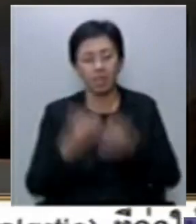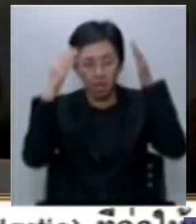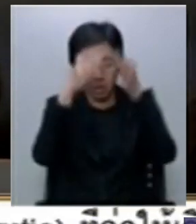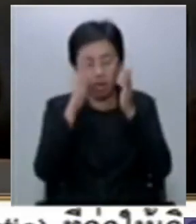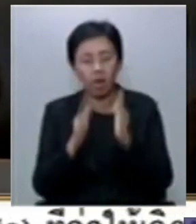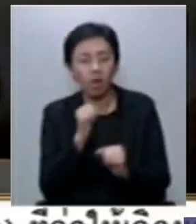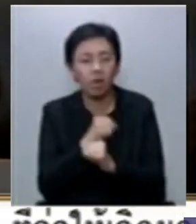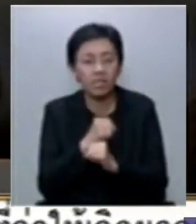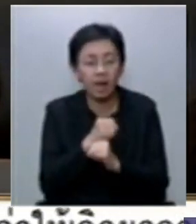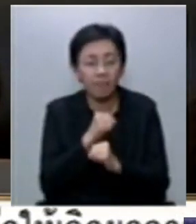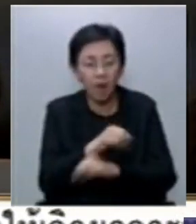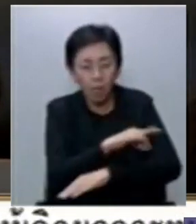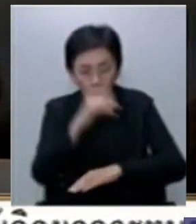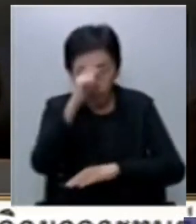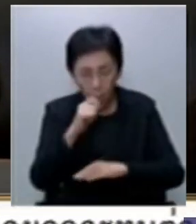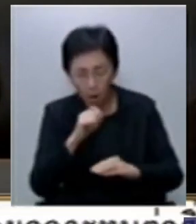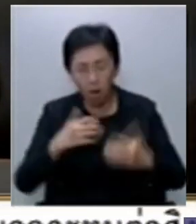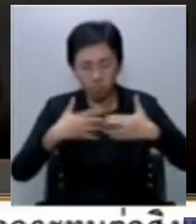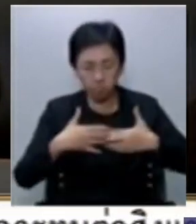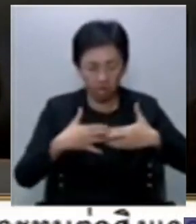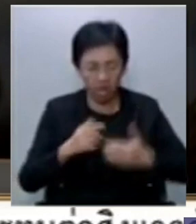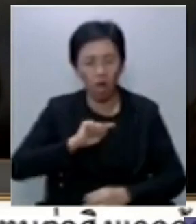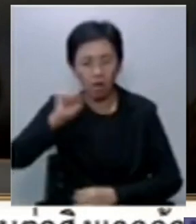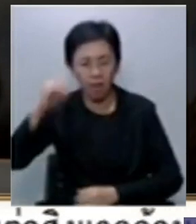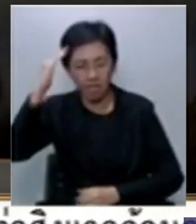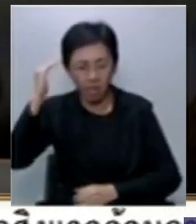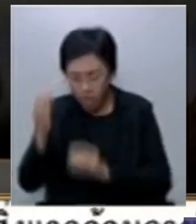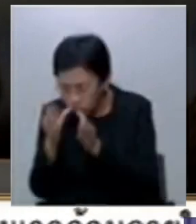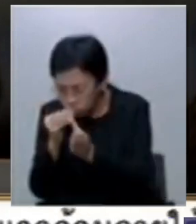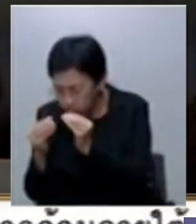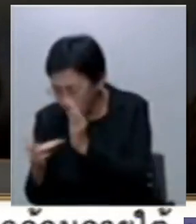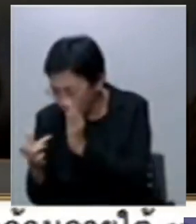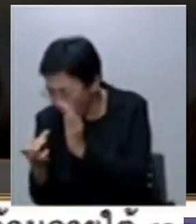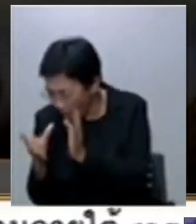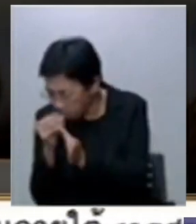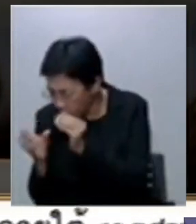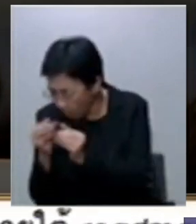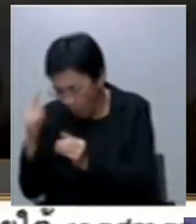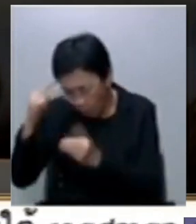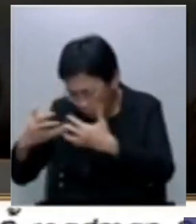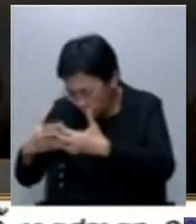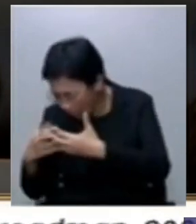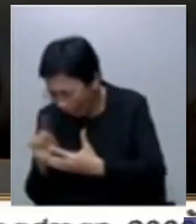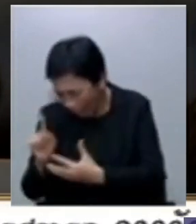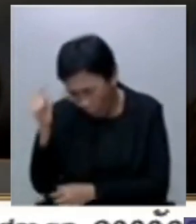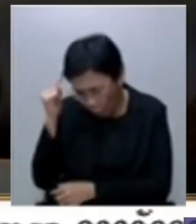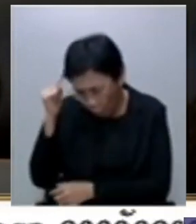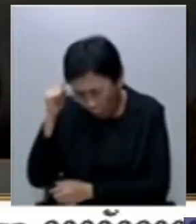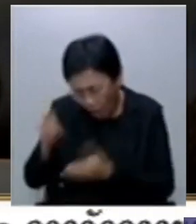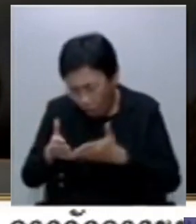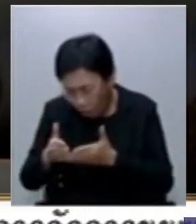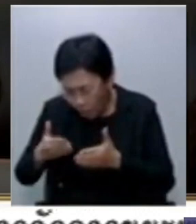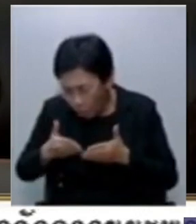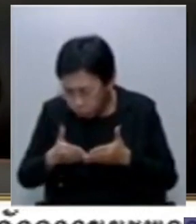วิศวกร200ชีวิตนะครับไปที่เกาหลีใต้นะครับเพื่อเรียนรู้เทคโนโลยีนะครับเทคนิคในการผลิตนะครับวิธีการ